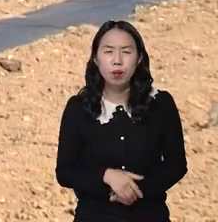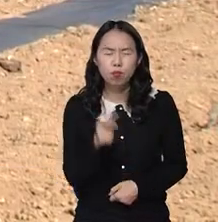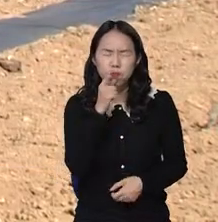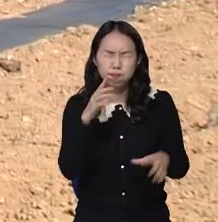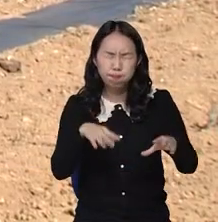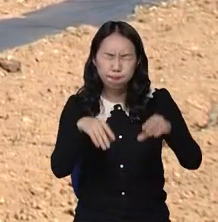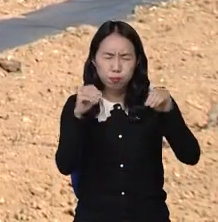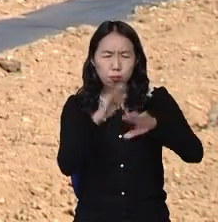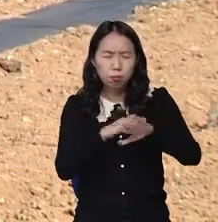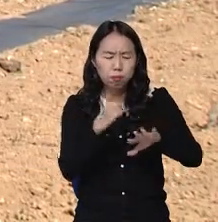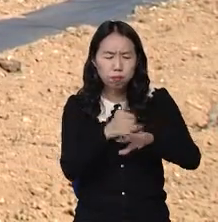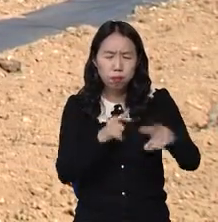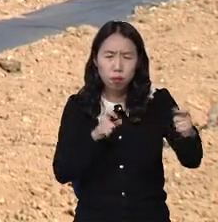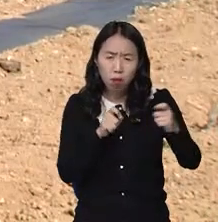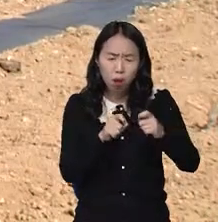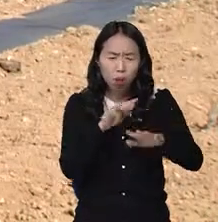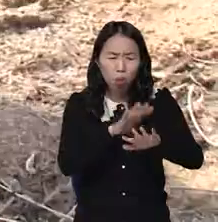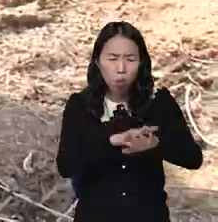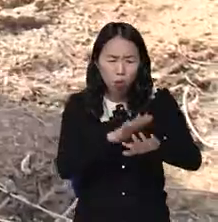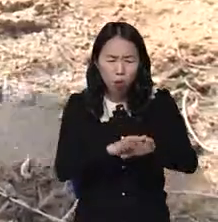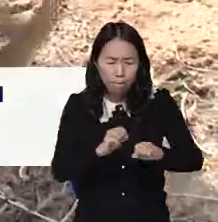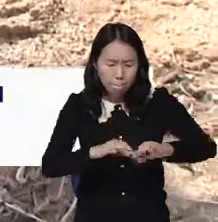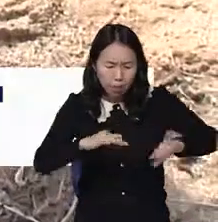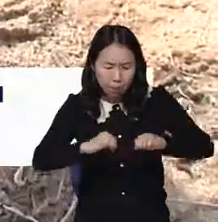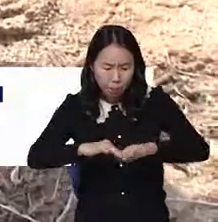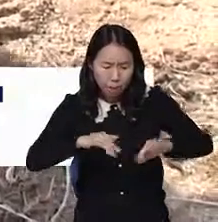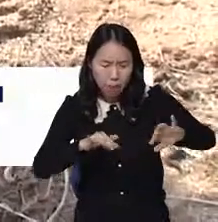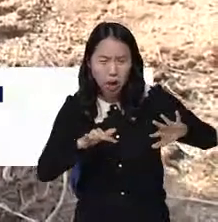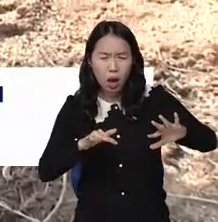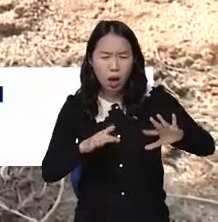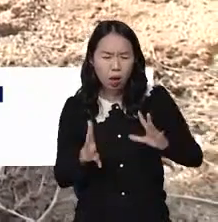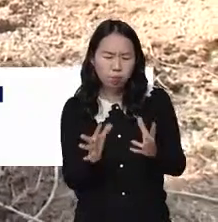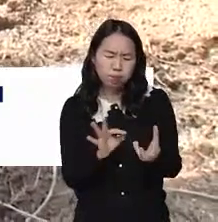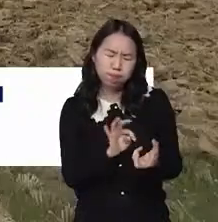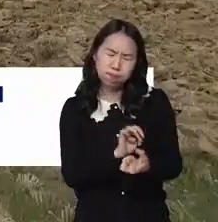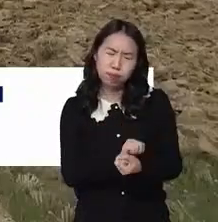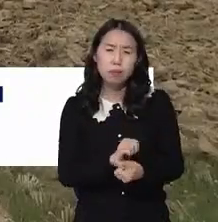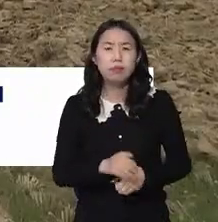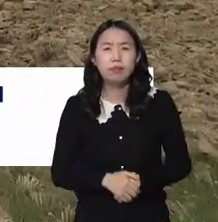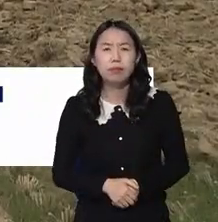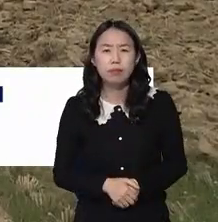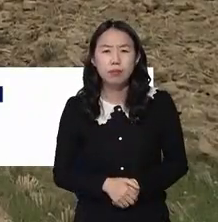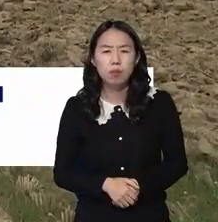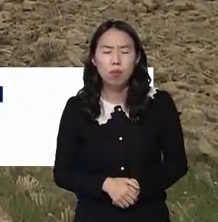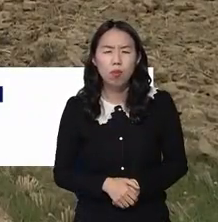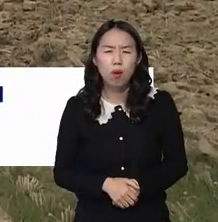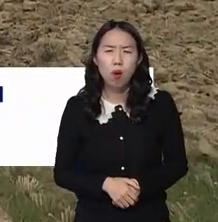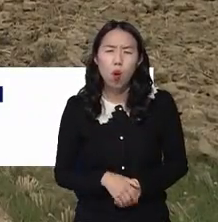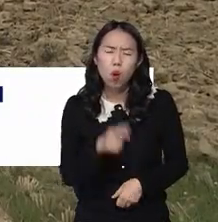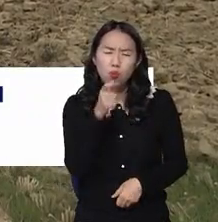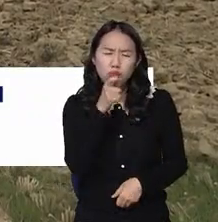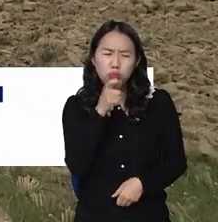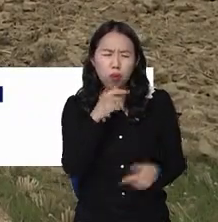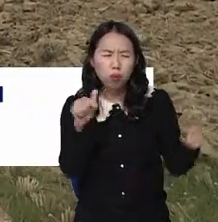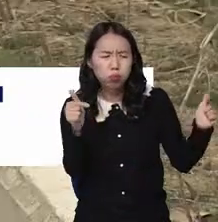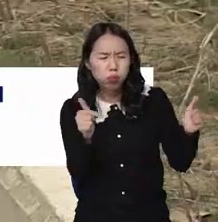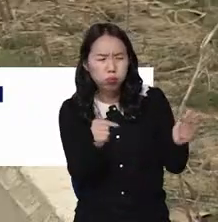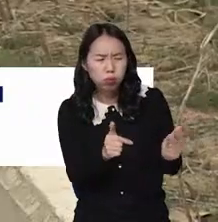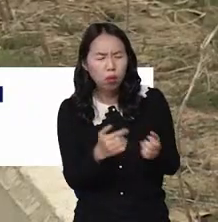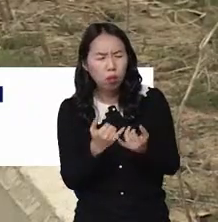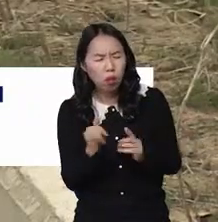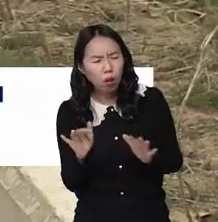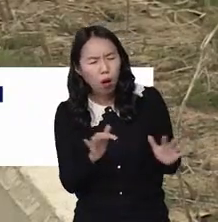가뭄으로 영농철을 앞둔 논밭은 쩍쩍 갈라지고 바싹 말랐습니다. 줄어가는 농업용수를 바라보는